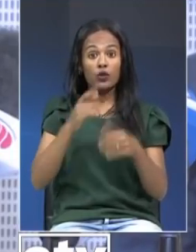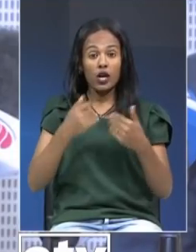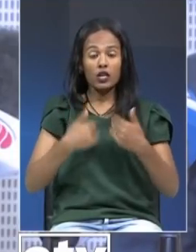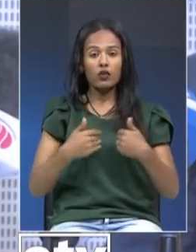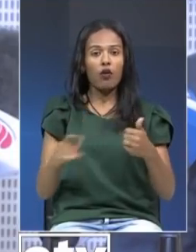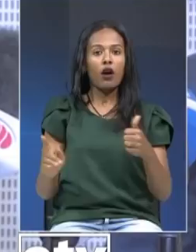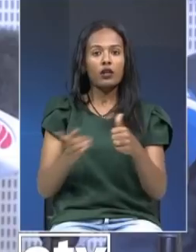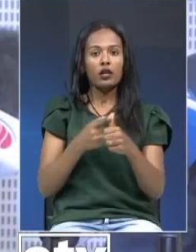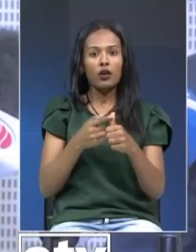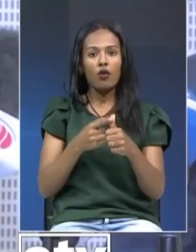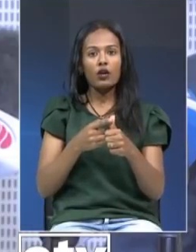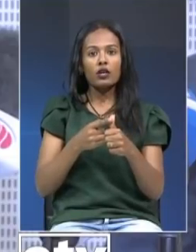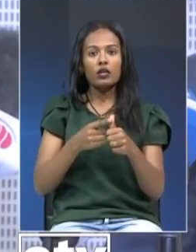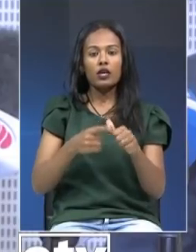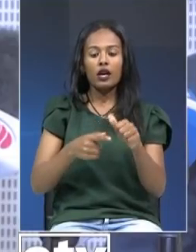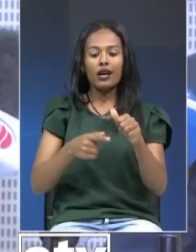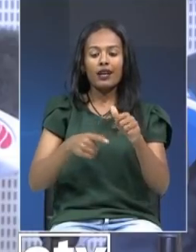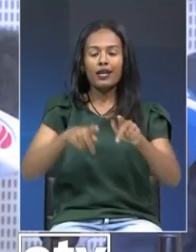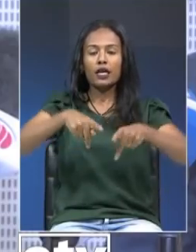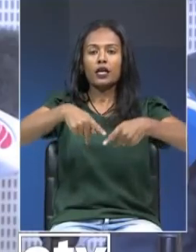የአንደኛው የግብርና